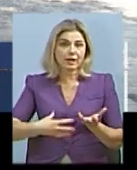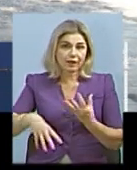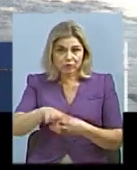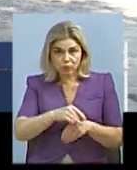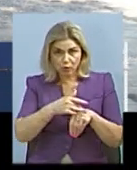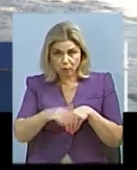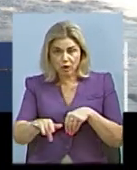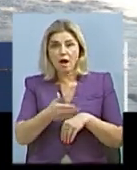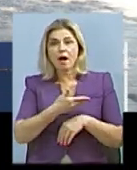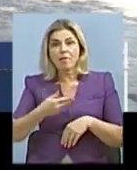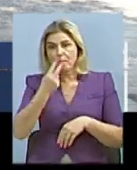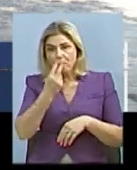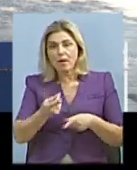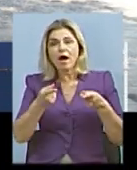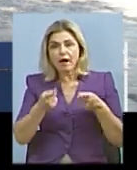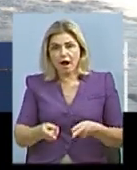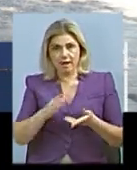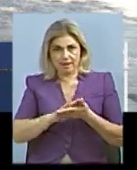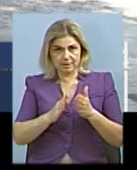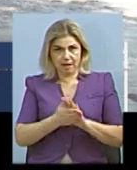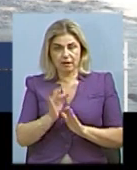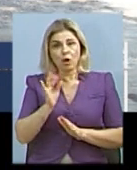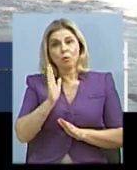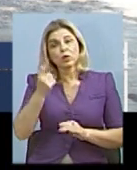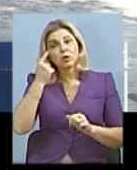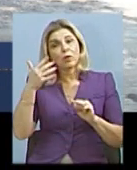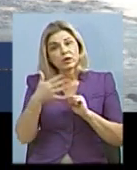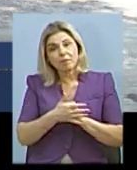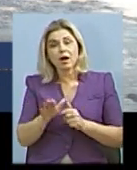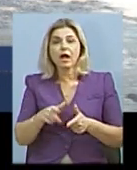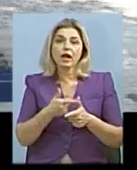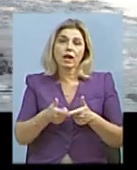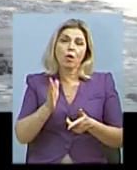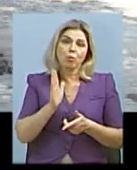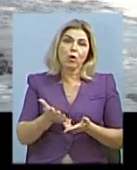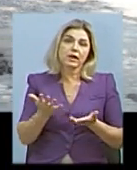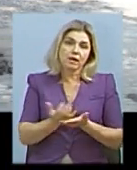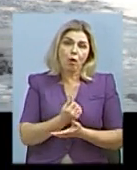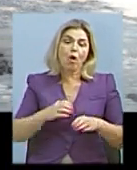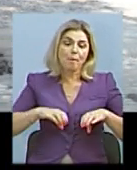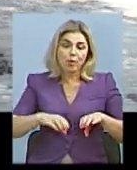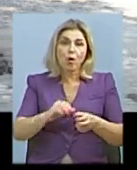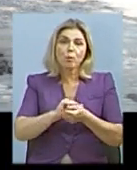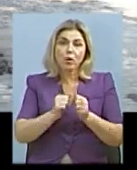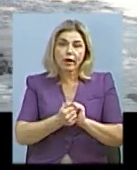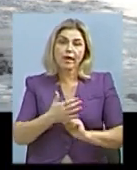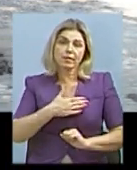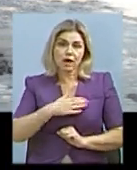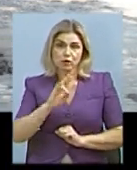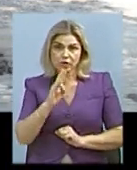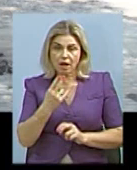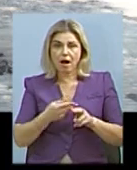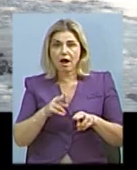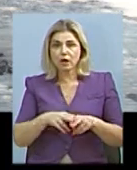Ми коли знімемо все, ми побачимо реальний стан і будемо розуміти, чи будемо знаходити цю саму бруківку, нашу миколаївську, котрої